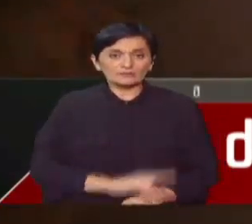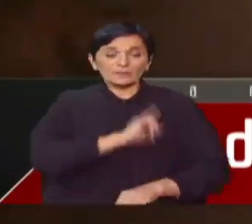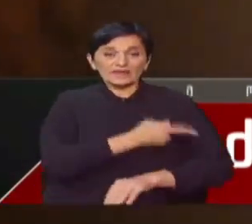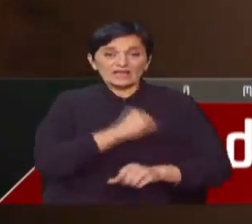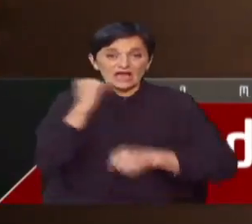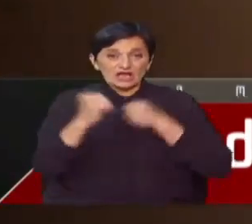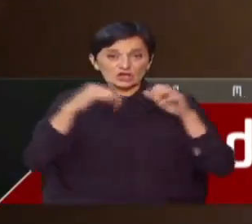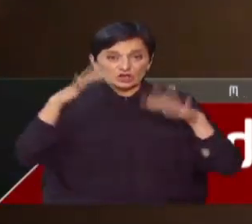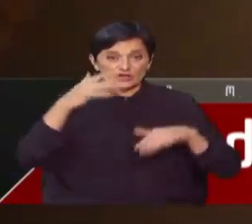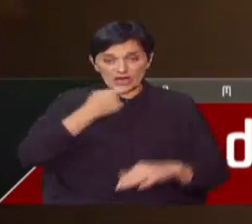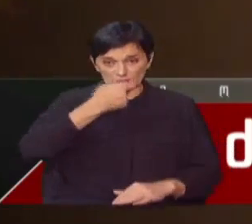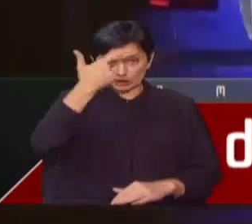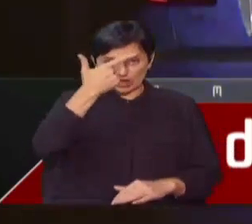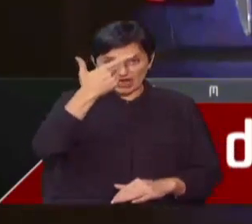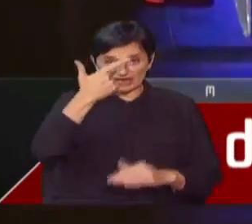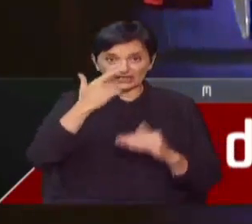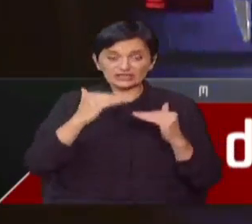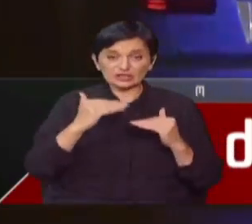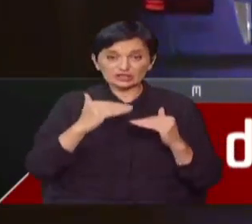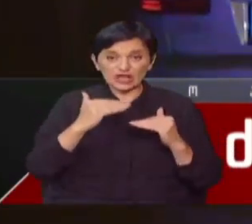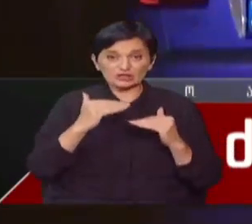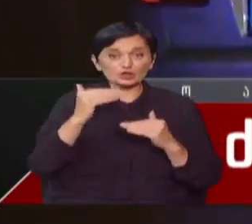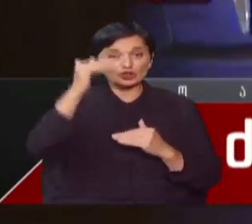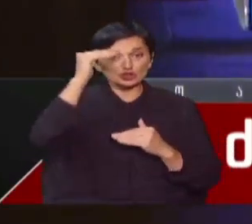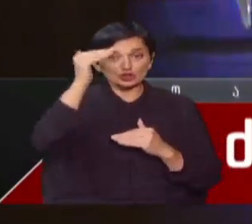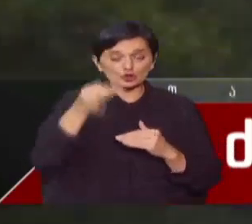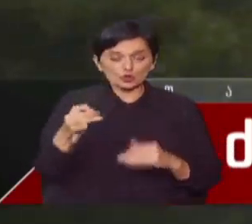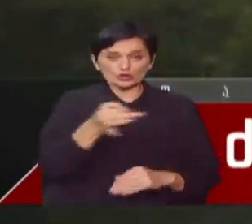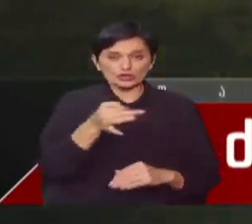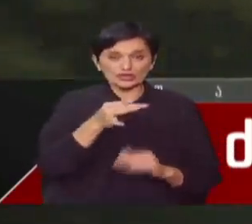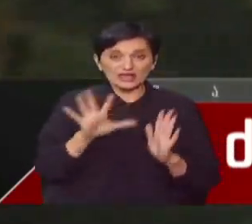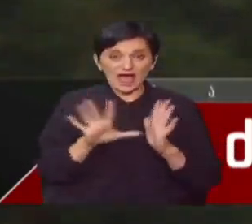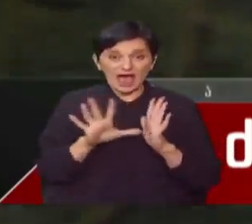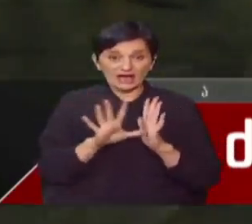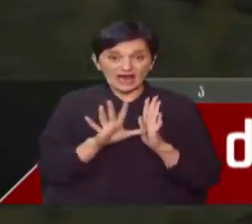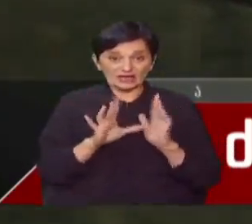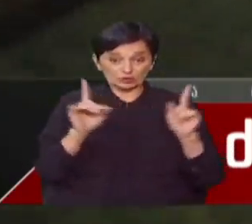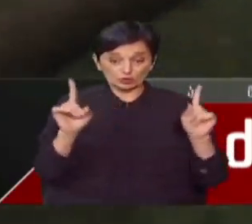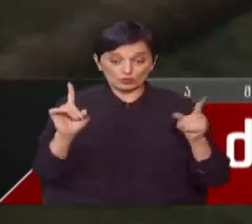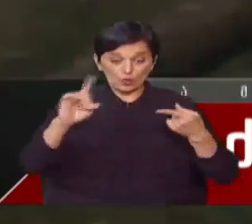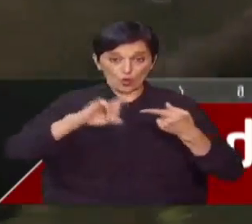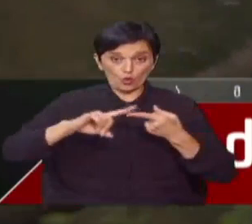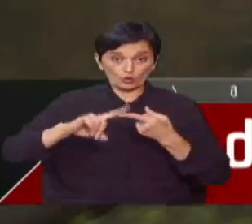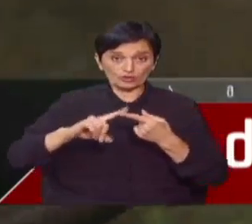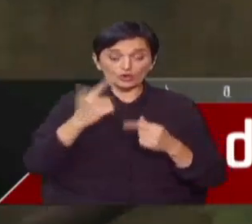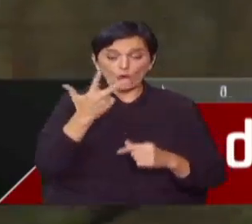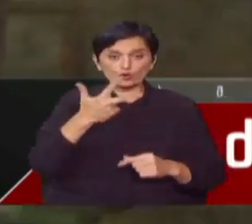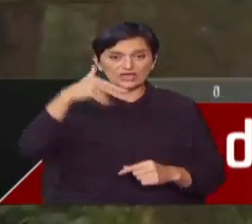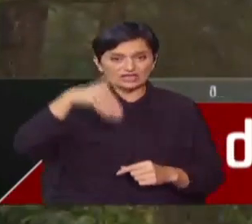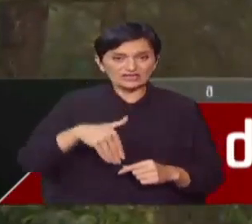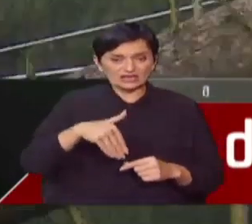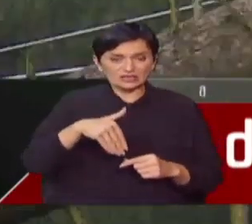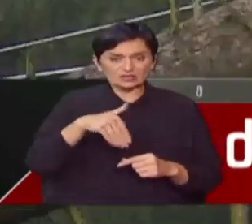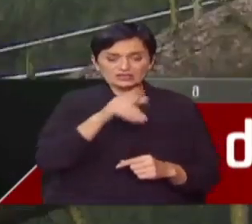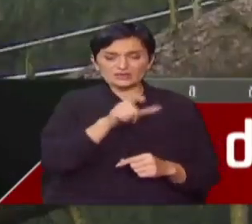Ძლიერი ქარი და წვიმა ჩეხეთის სამხრეთ და ჩრდილოეთ აღმოსავლეთ რეგიონებში. ელექტროგადამცემი ბოძების დაზიანების გამო 30.000-მდე